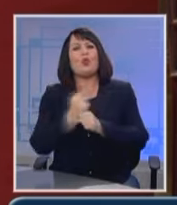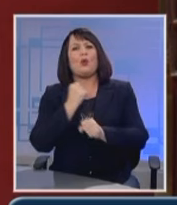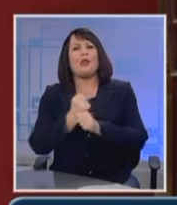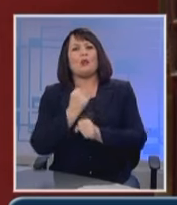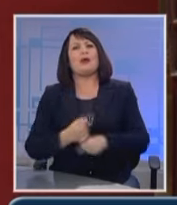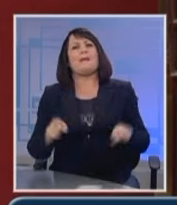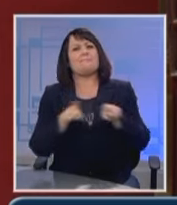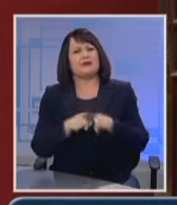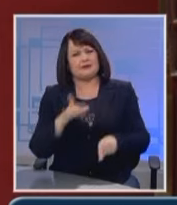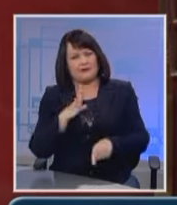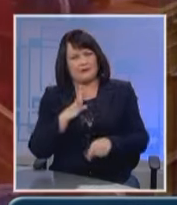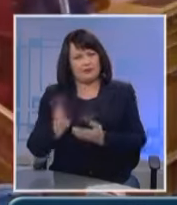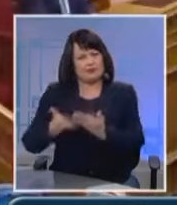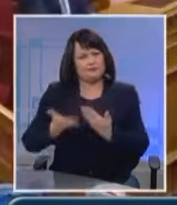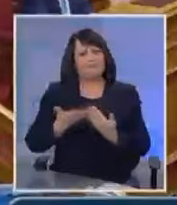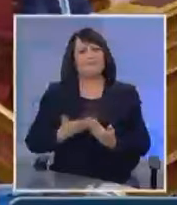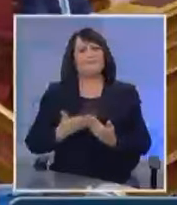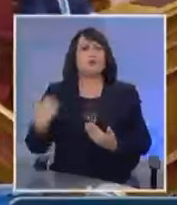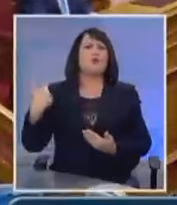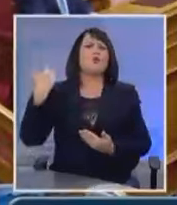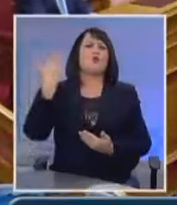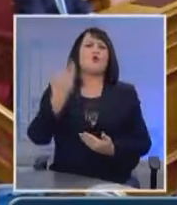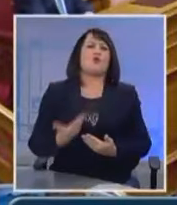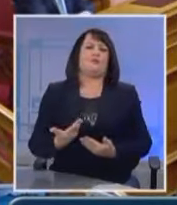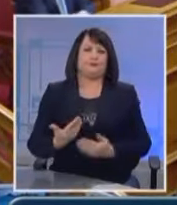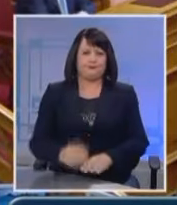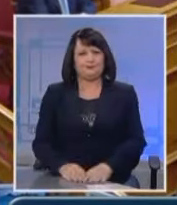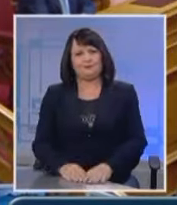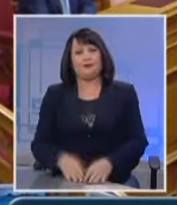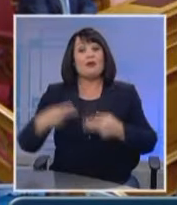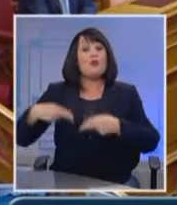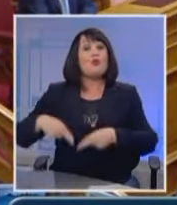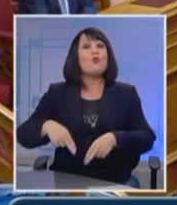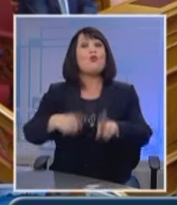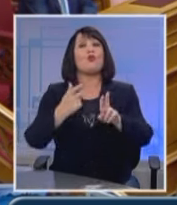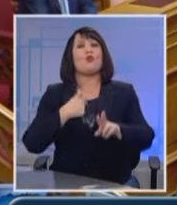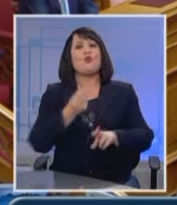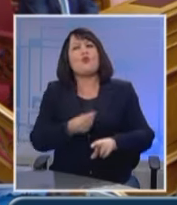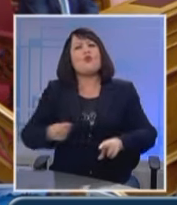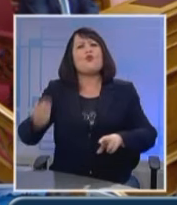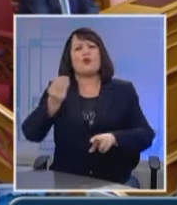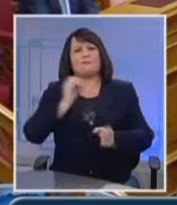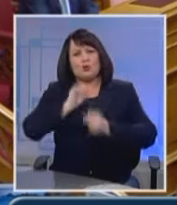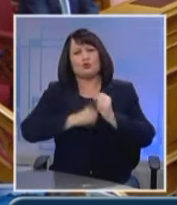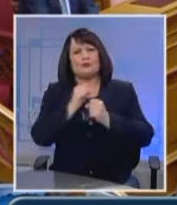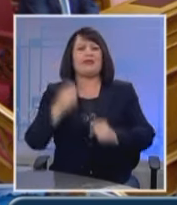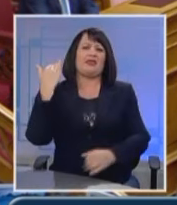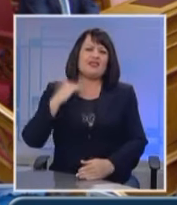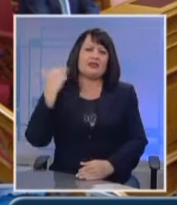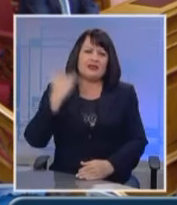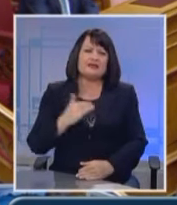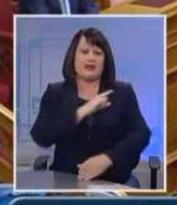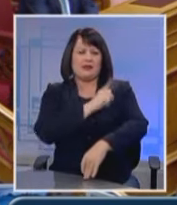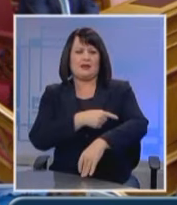με τους ανθρώπους που με στηρίζουν σε όλη μου την πορεία. Η πορεία αυτή απαιτεί υπεράνθρωπες προσπάθειες, θυσίες και